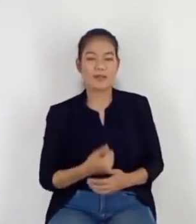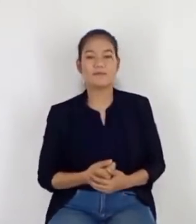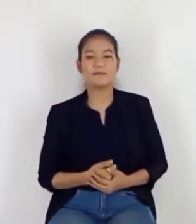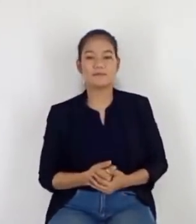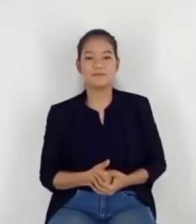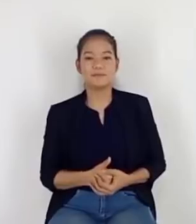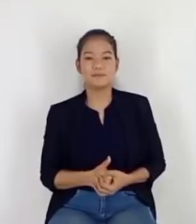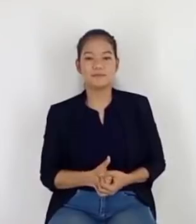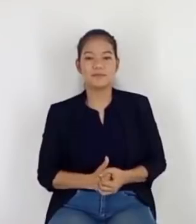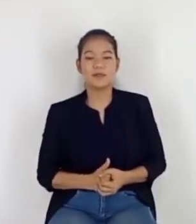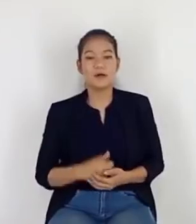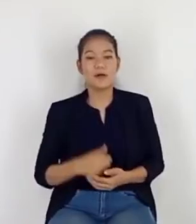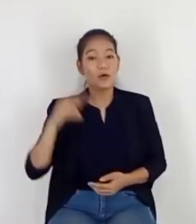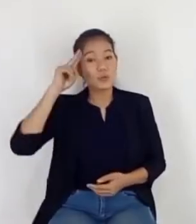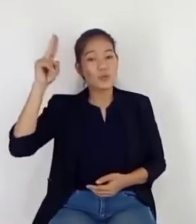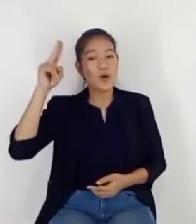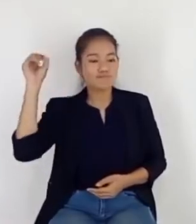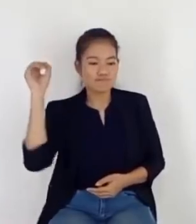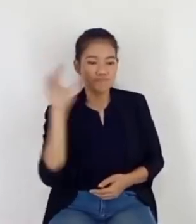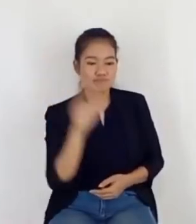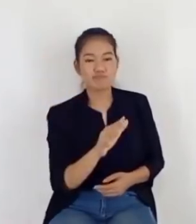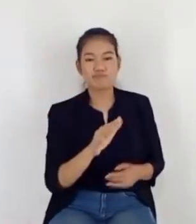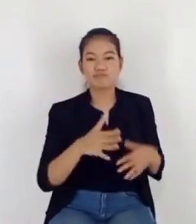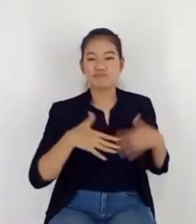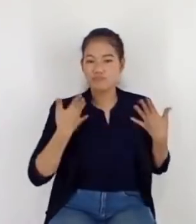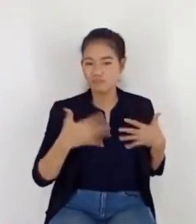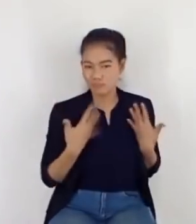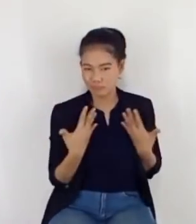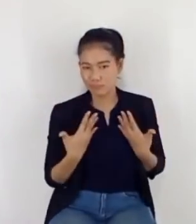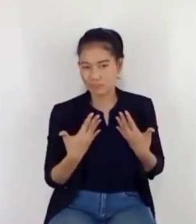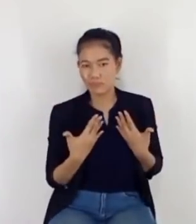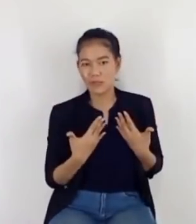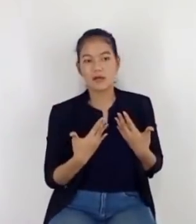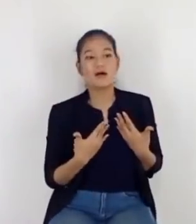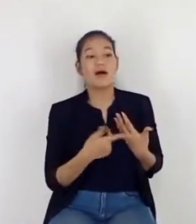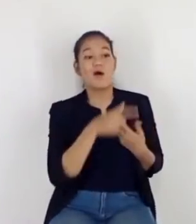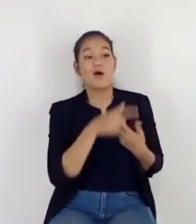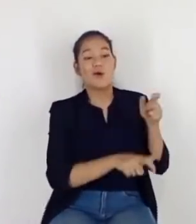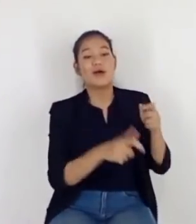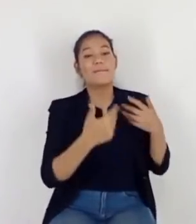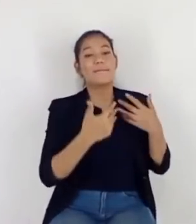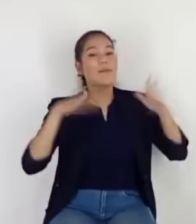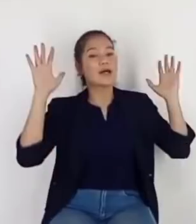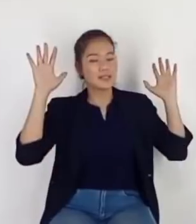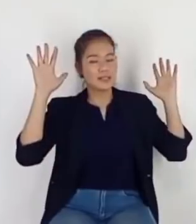Tuhan menghibur dan membebaskan umat agar siap